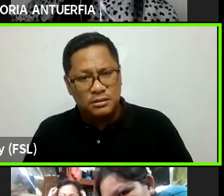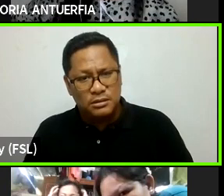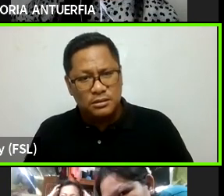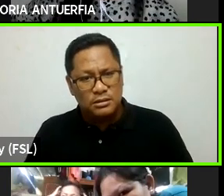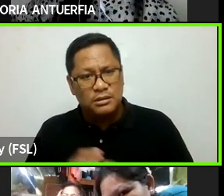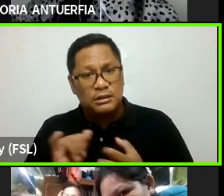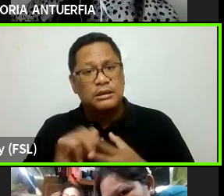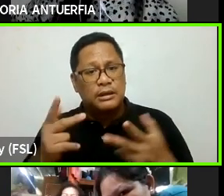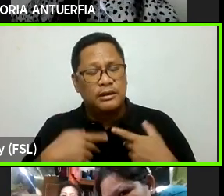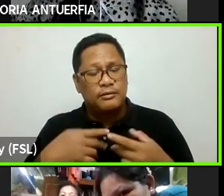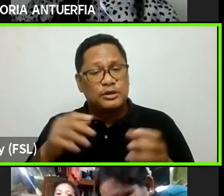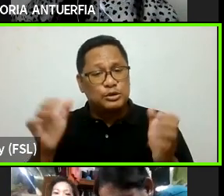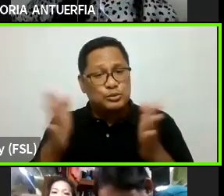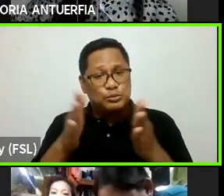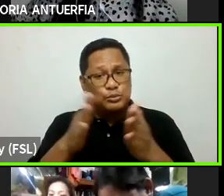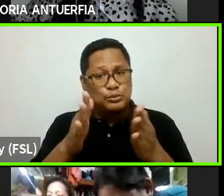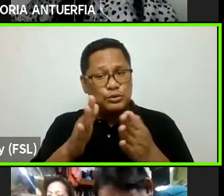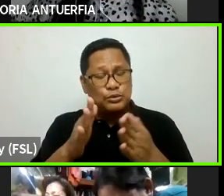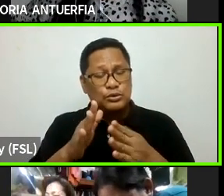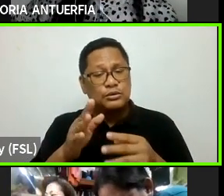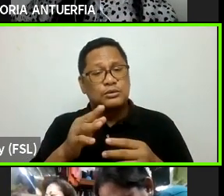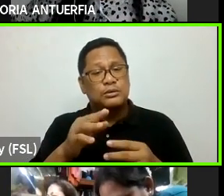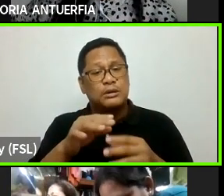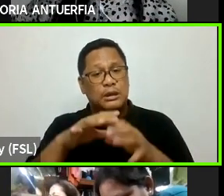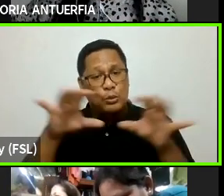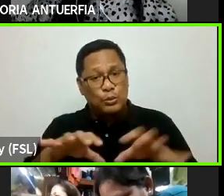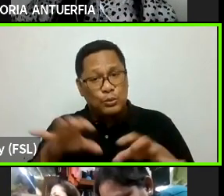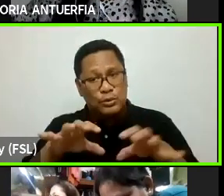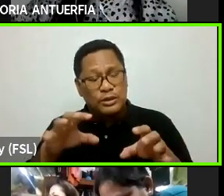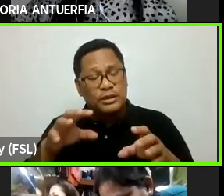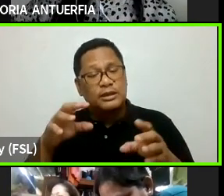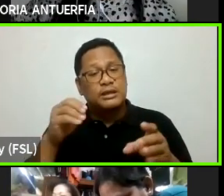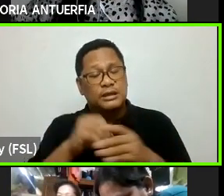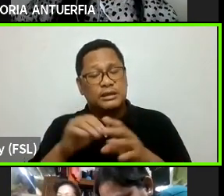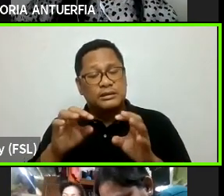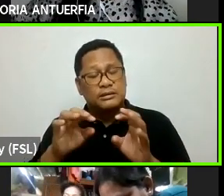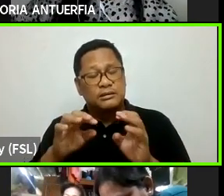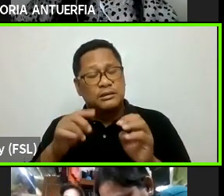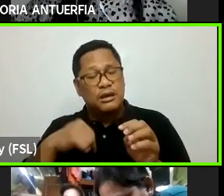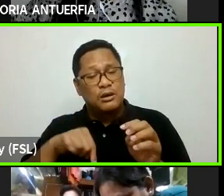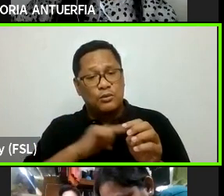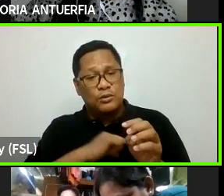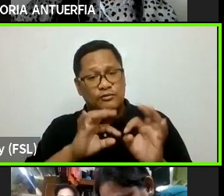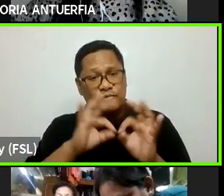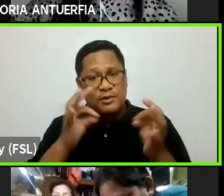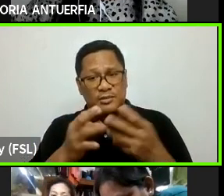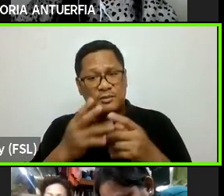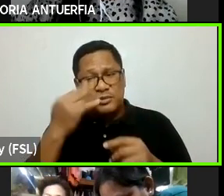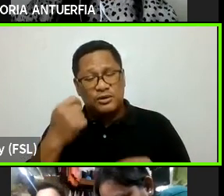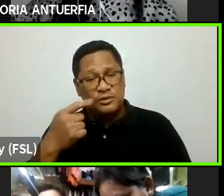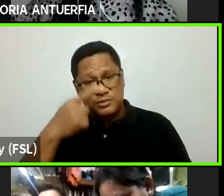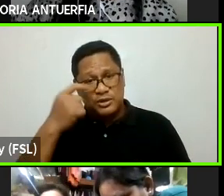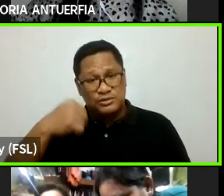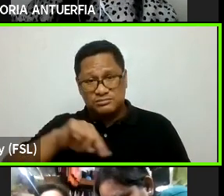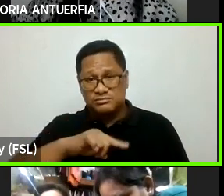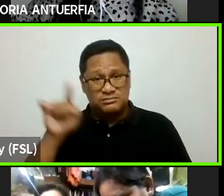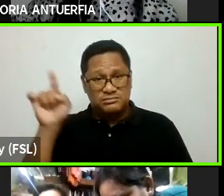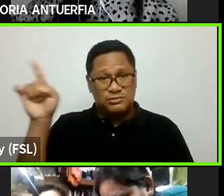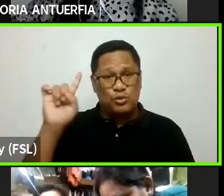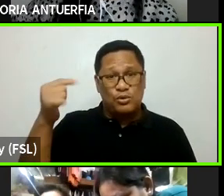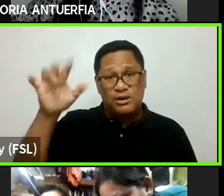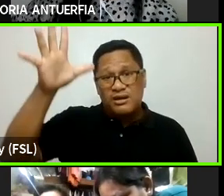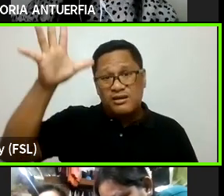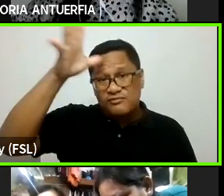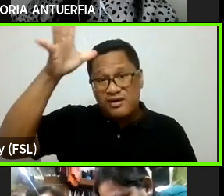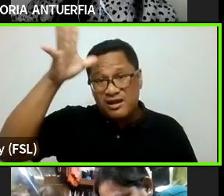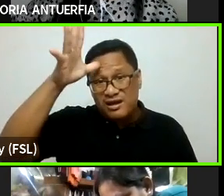konting hanapbuhay, then support the family. Hindi lang kasi sa panahon natin, hindi lang ubra yung father lang, yung husband